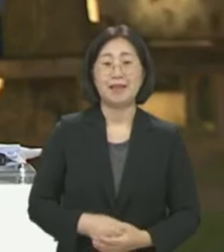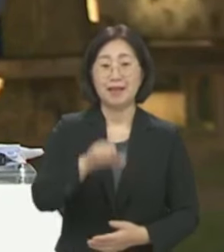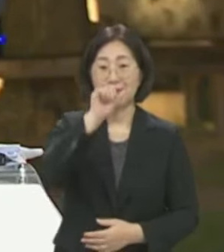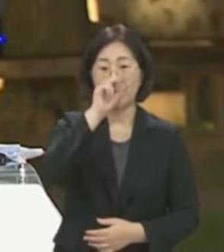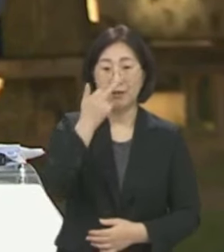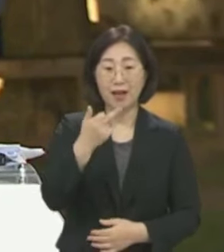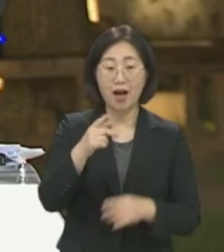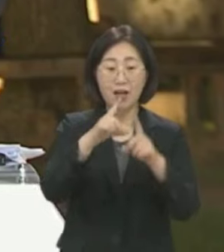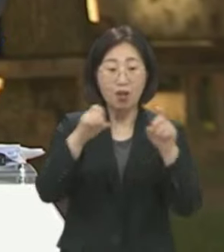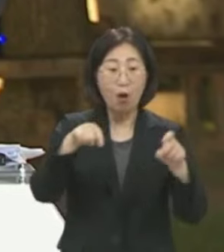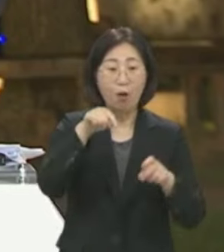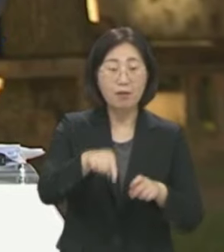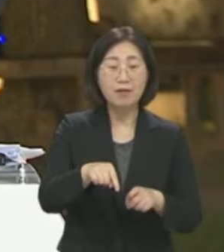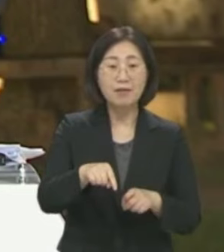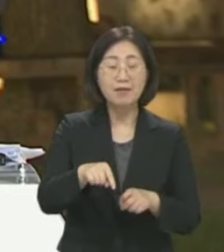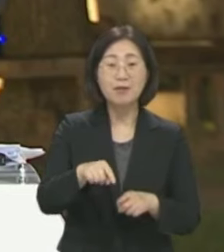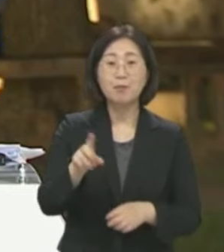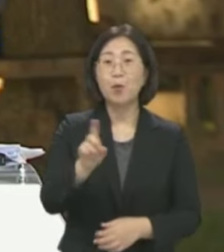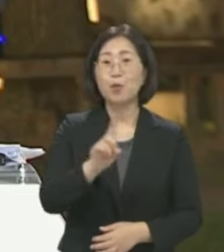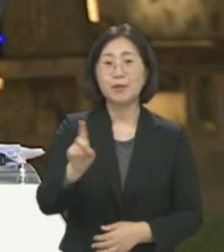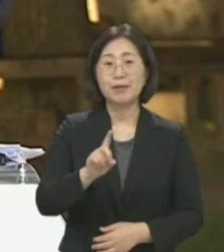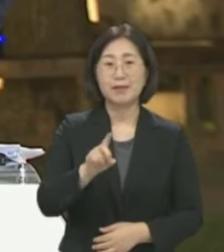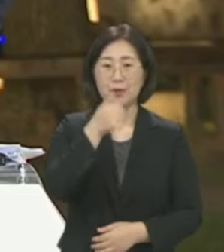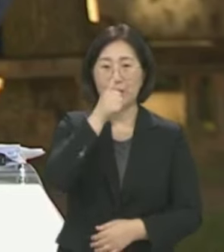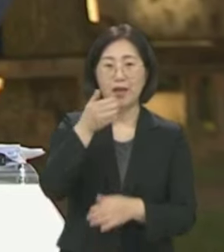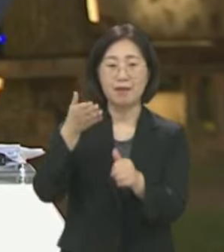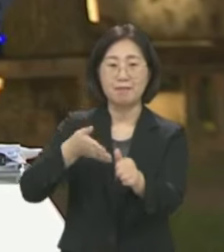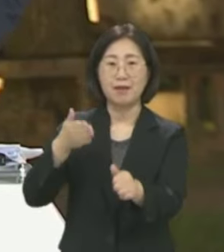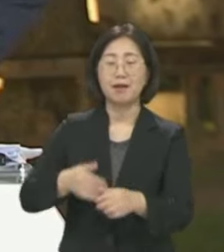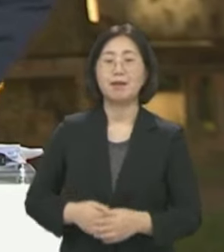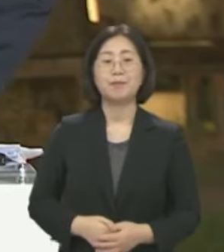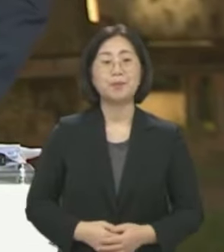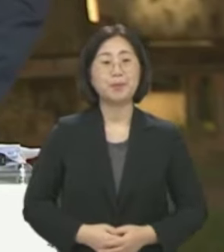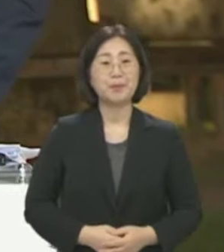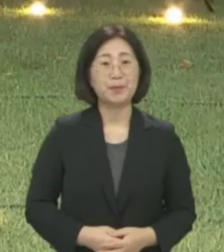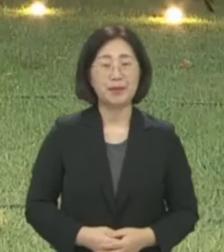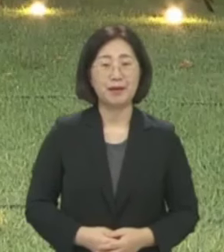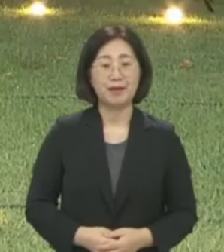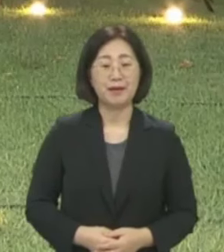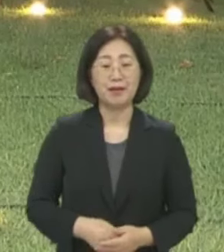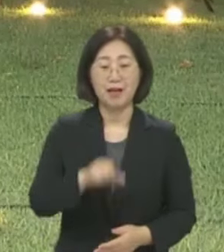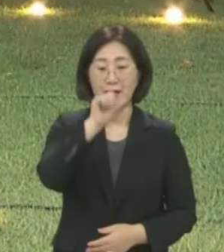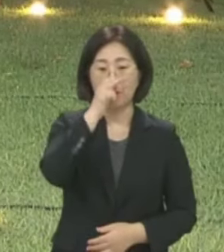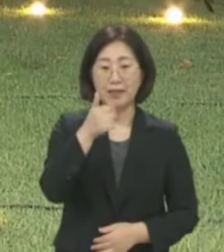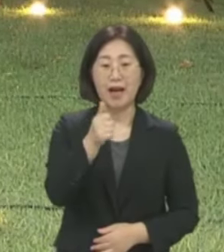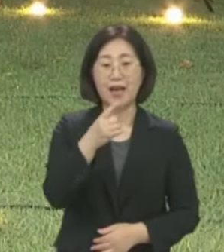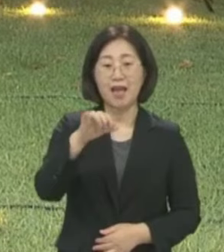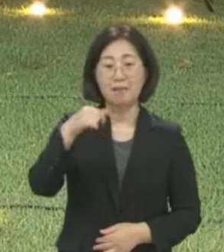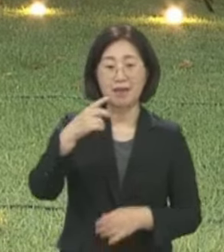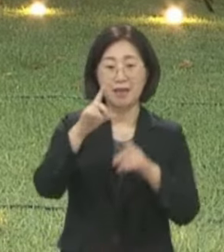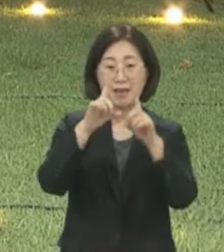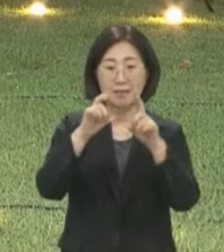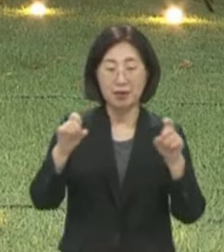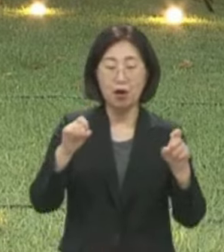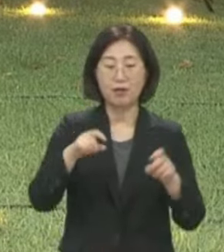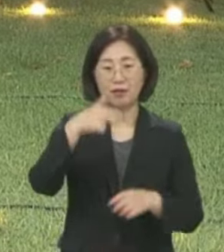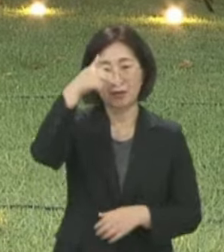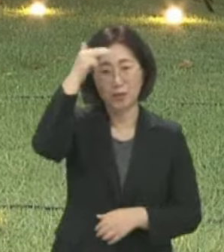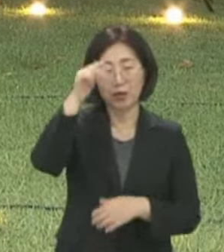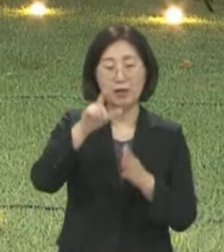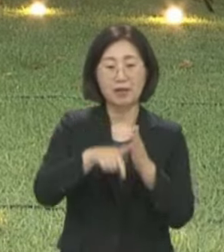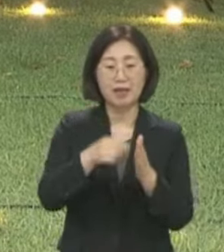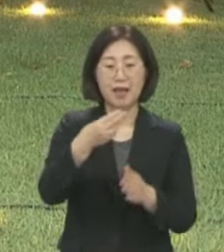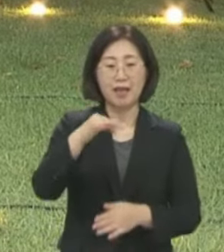서산 해미읍성이 어떤 곳인지 우리 시청자분들에게 좀 소개해 주시죠. 예, 우리 서산 해미읍성은 조선시대